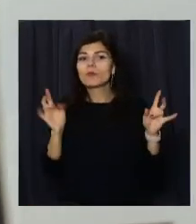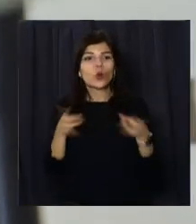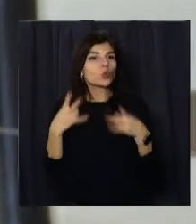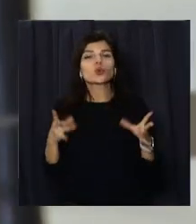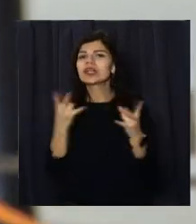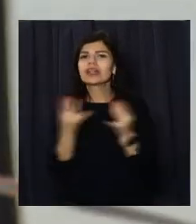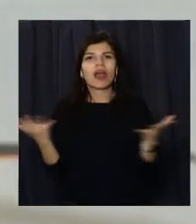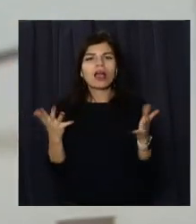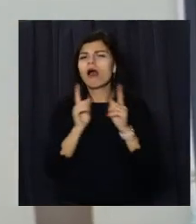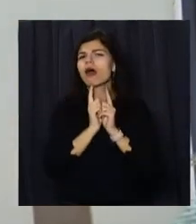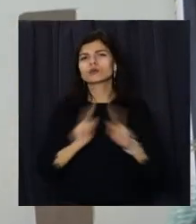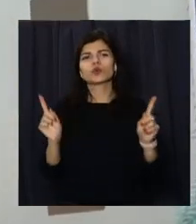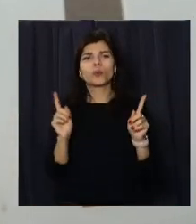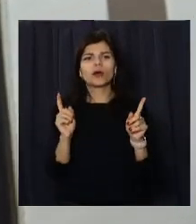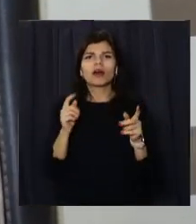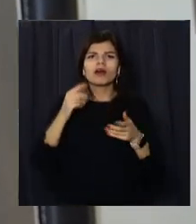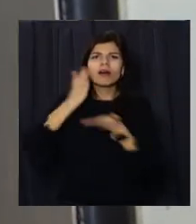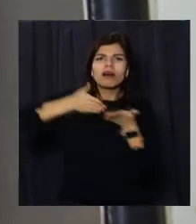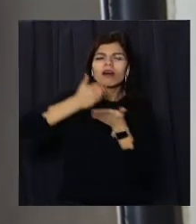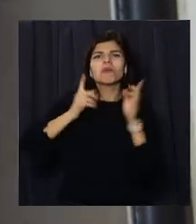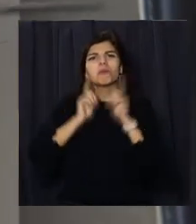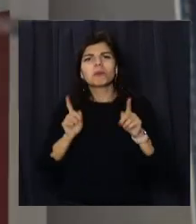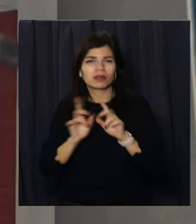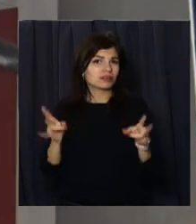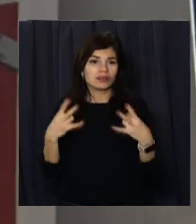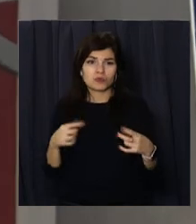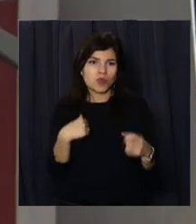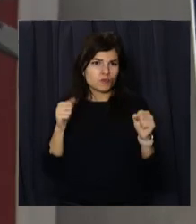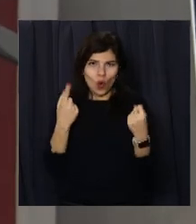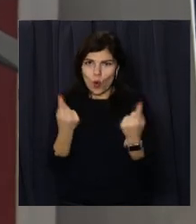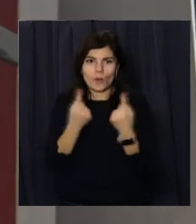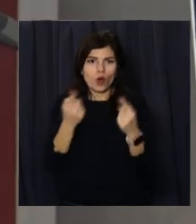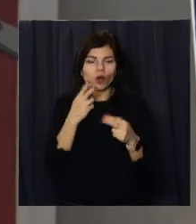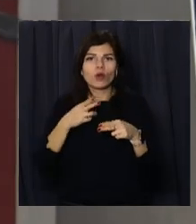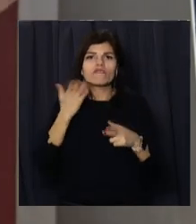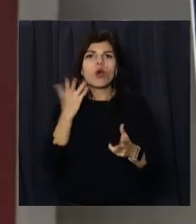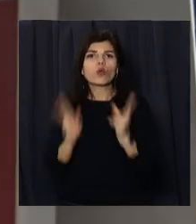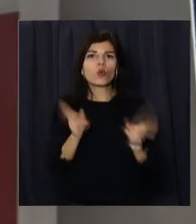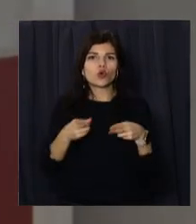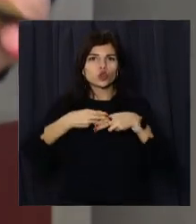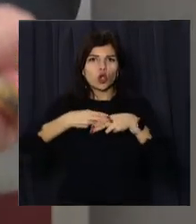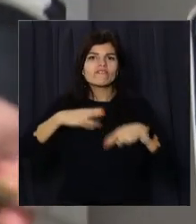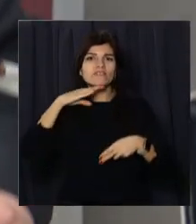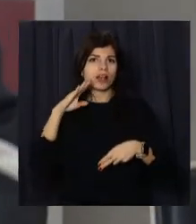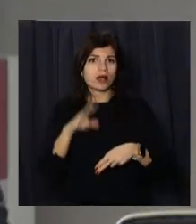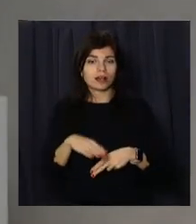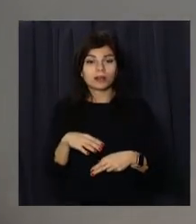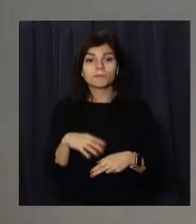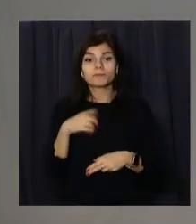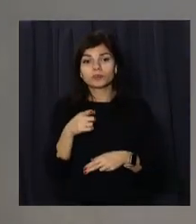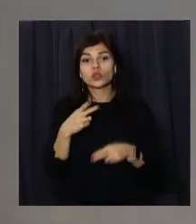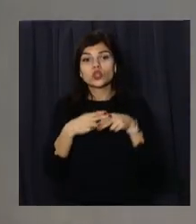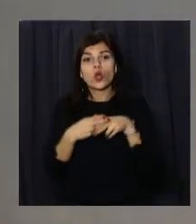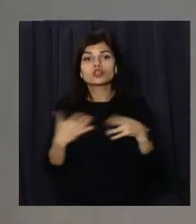бы нож, который более тонкий, отвечает за тонкую нарезку для того, чтобы сделать что-то фигурно. Обыкновенным ножом мы